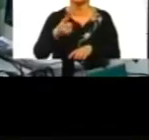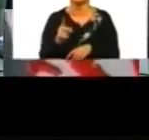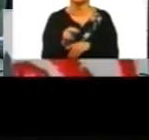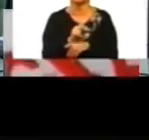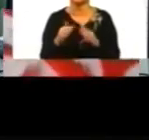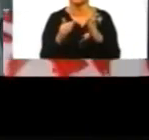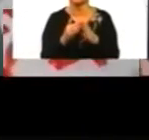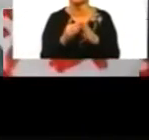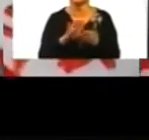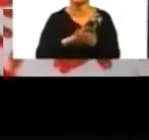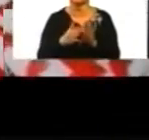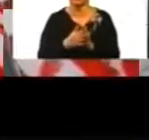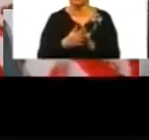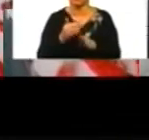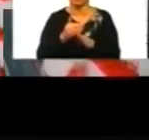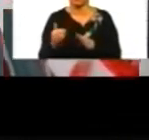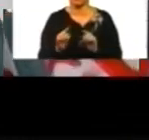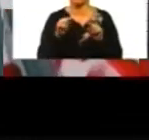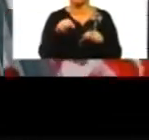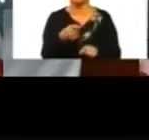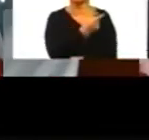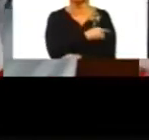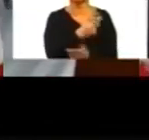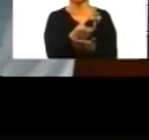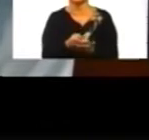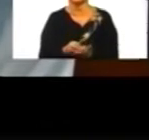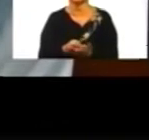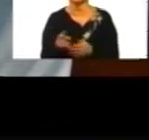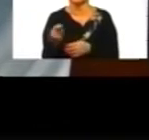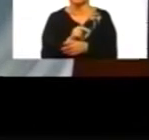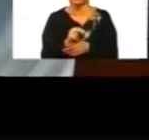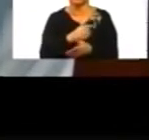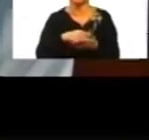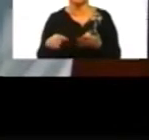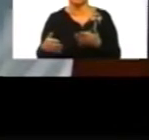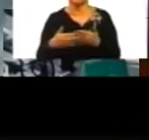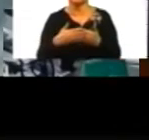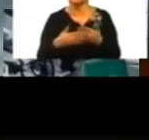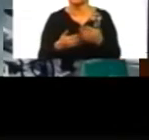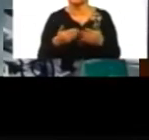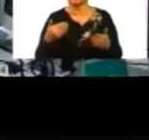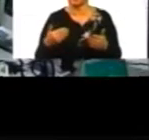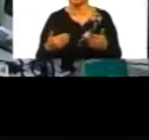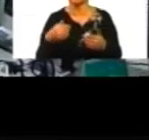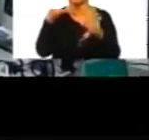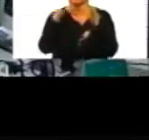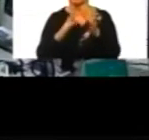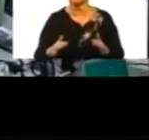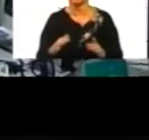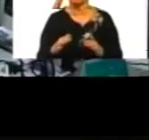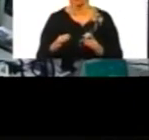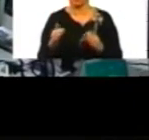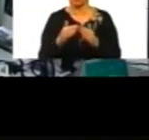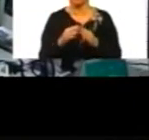лікувалася в домашніх умовах, а потім поступила до стаціонару. Полікувалася, виписалась перед Новим роком і поступила в домашні умови.